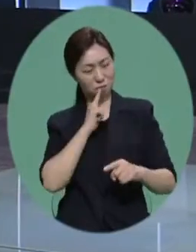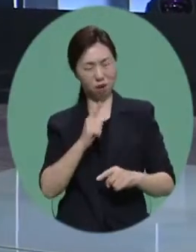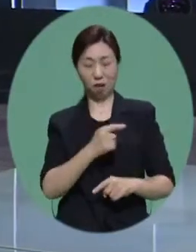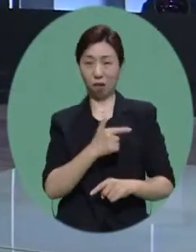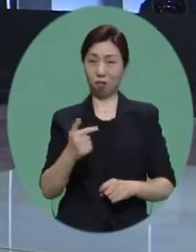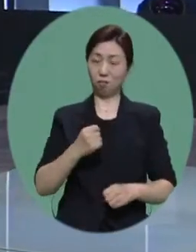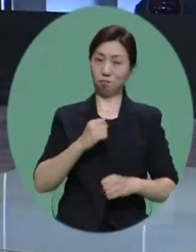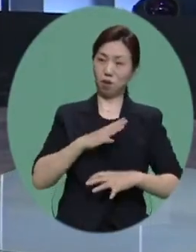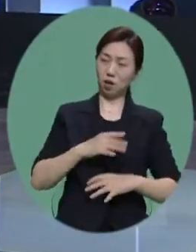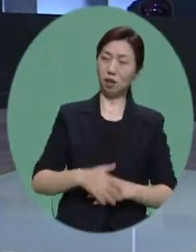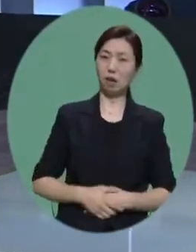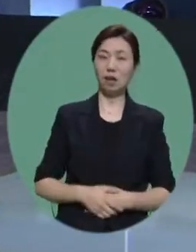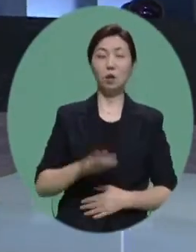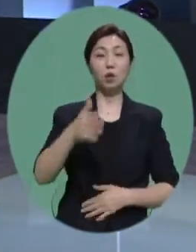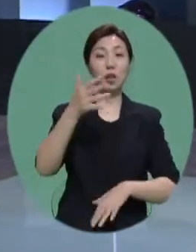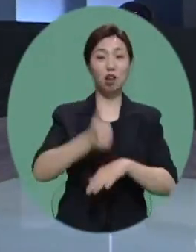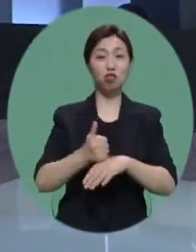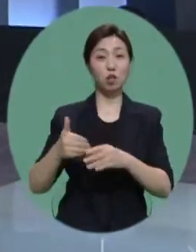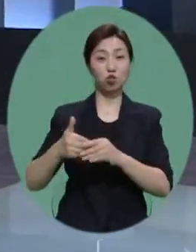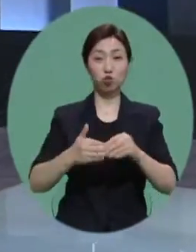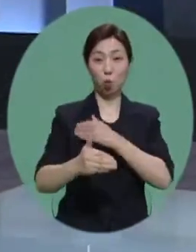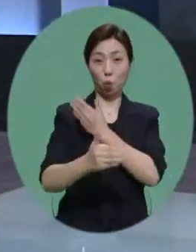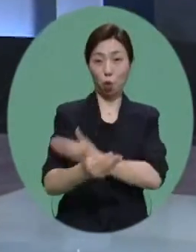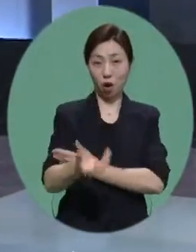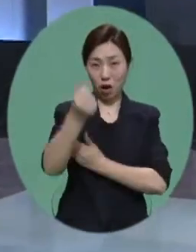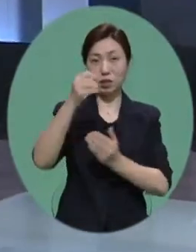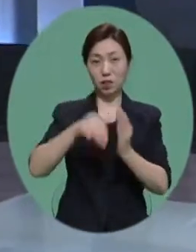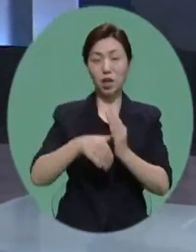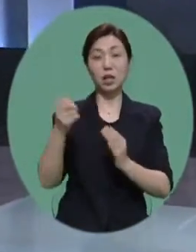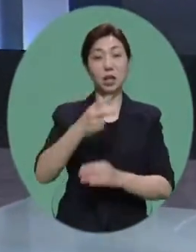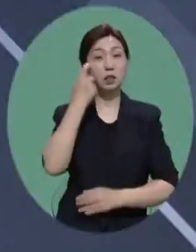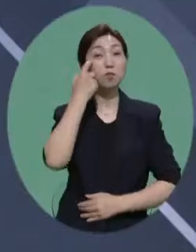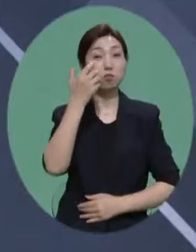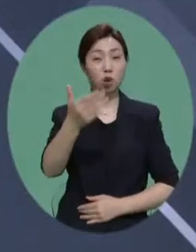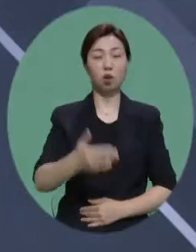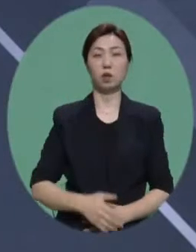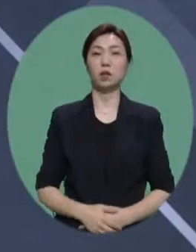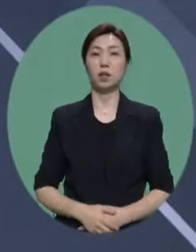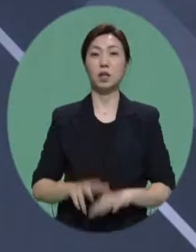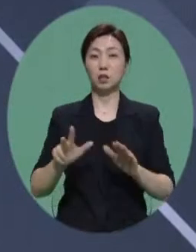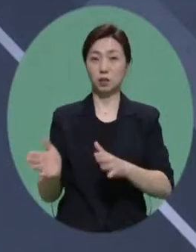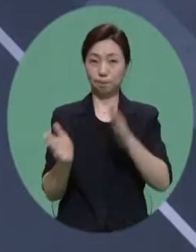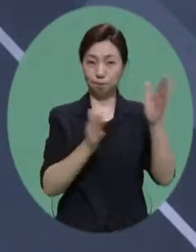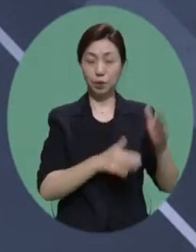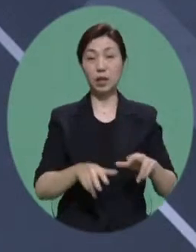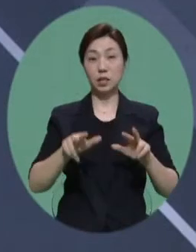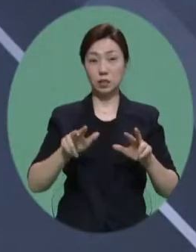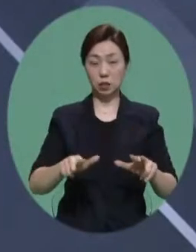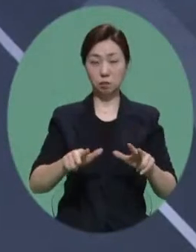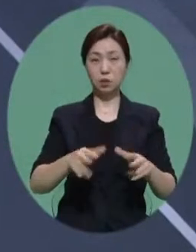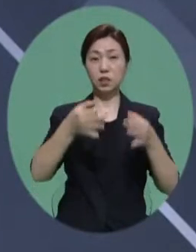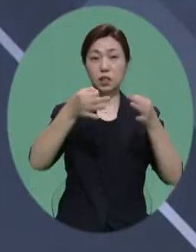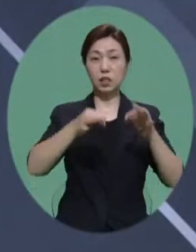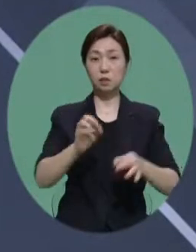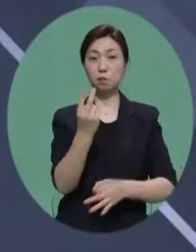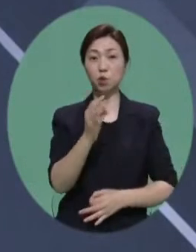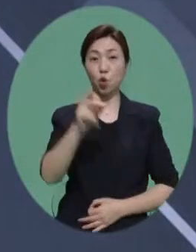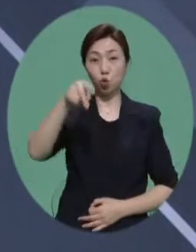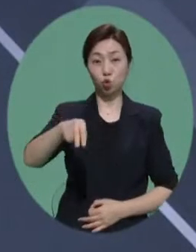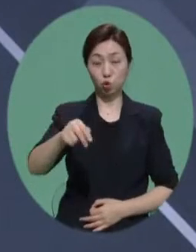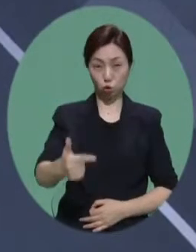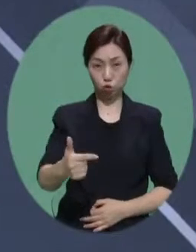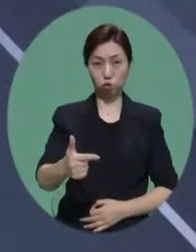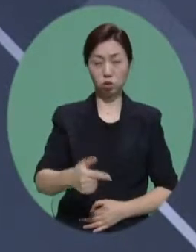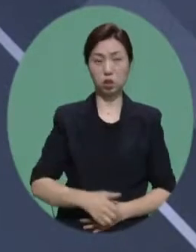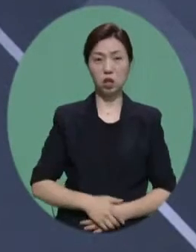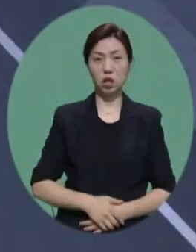하구요 오늘은 먼저 어 고 김용균 어 산재사망 노동자의 어머니 김미숙